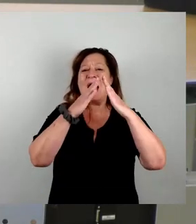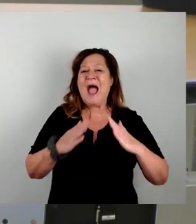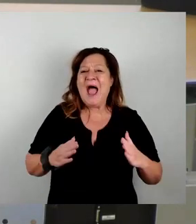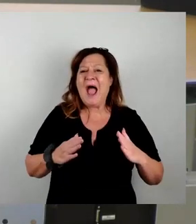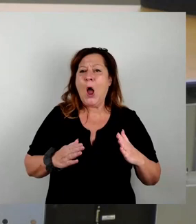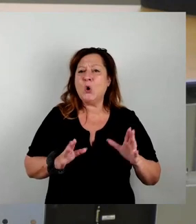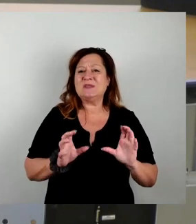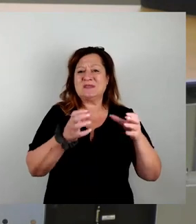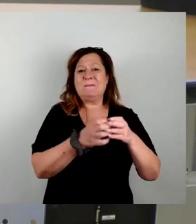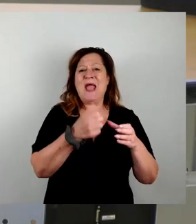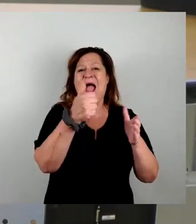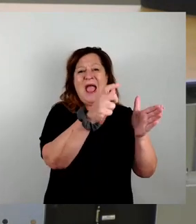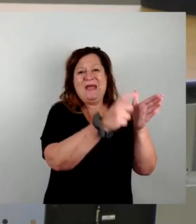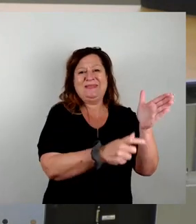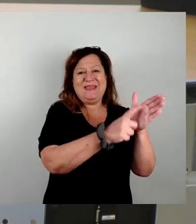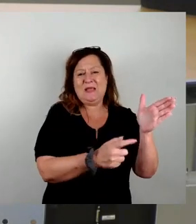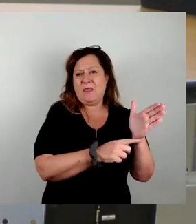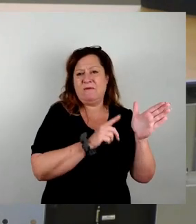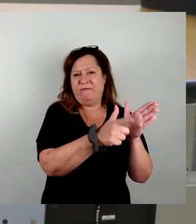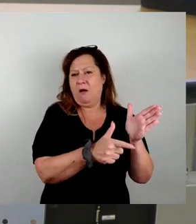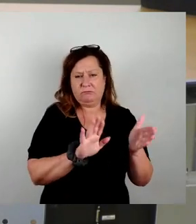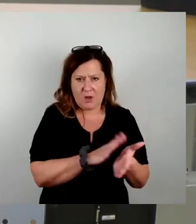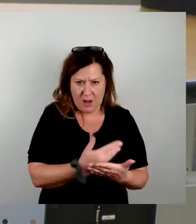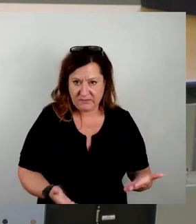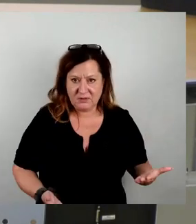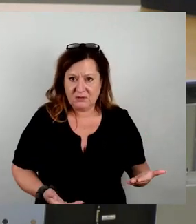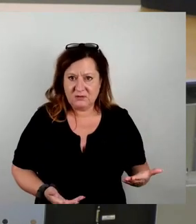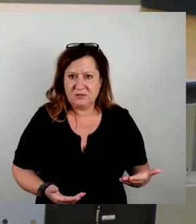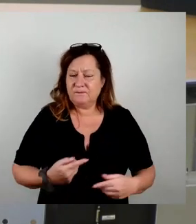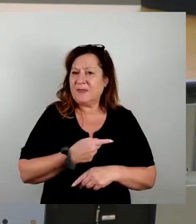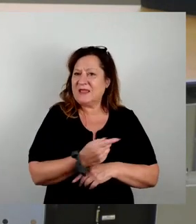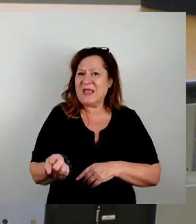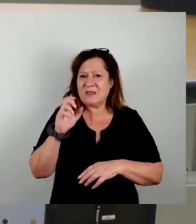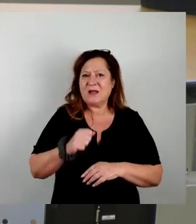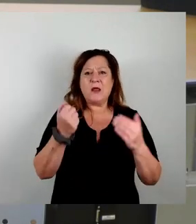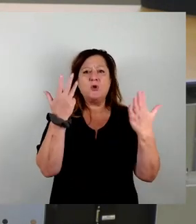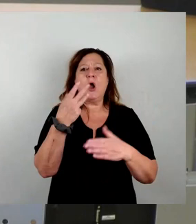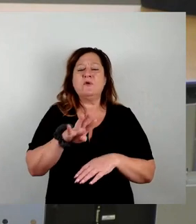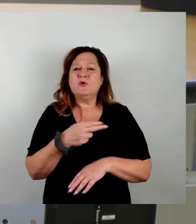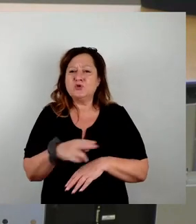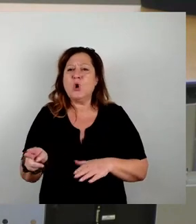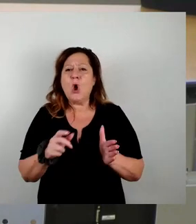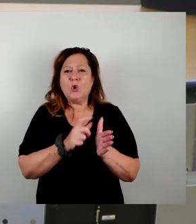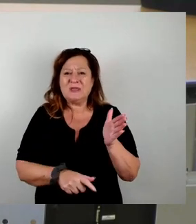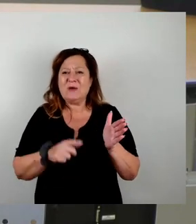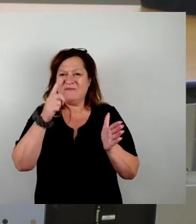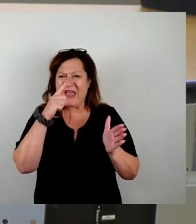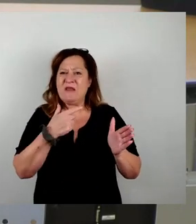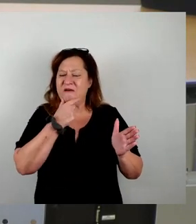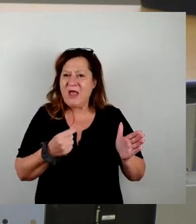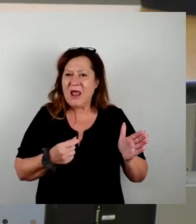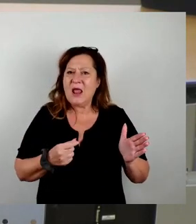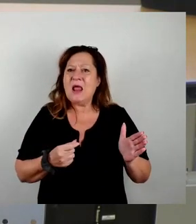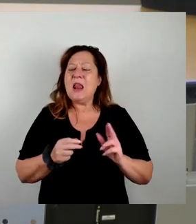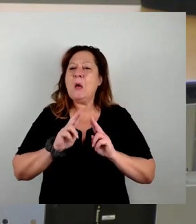fahren. Das funktioniert so auch nicht. Jeder kann auf das 49-Euro-Ticket gehen und kann sich, wenn er möchte, die